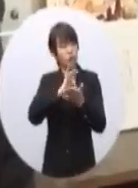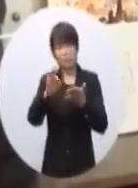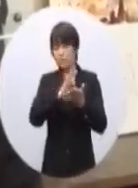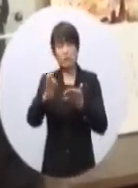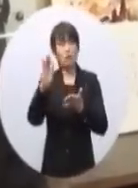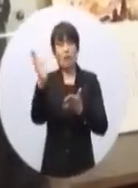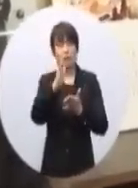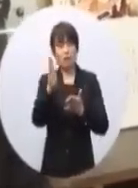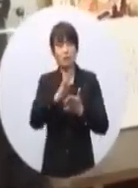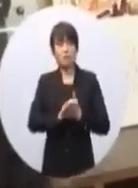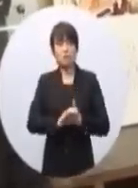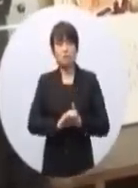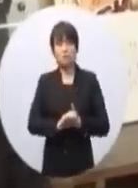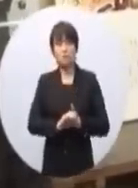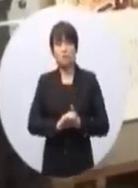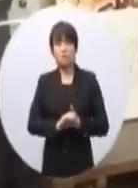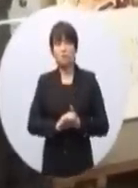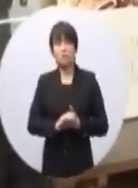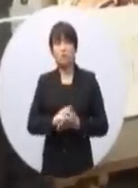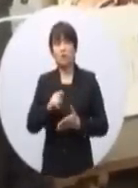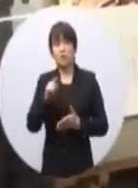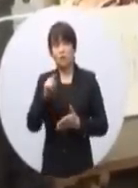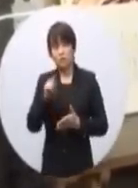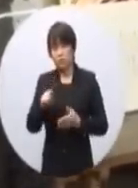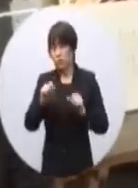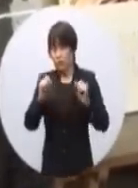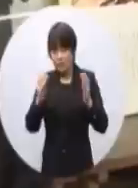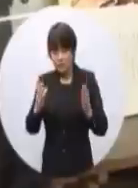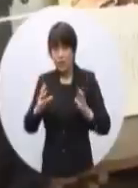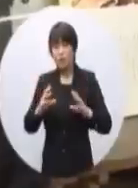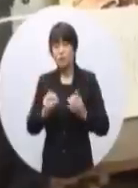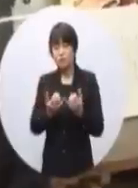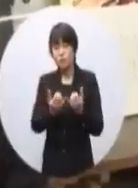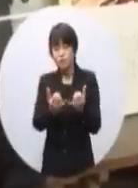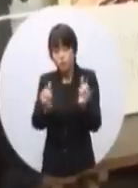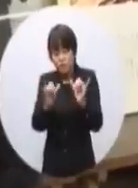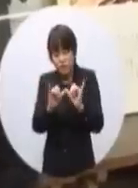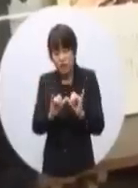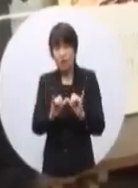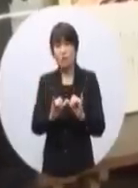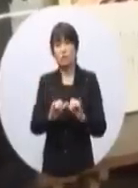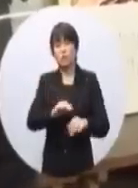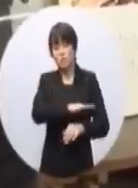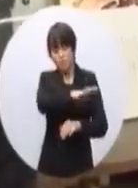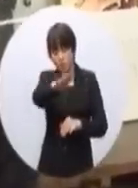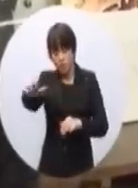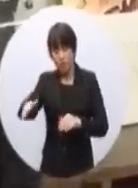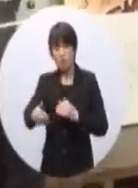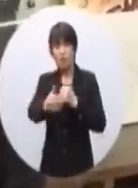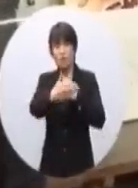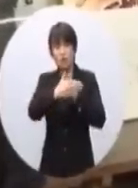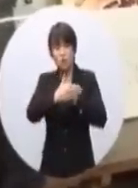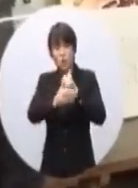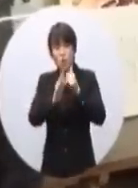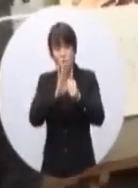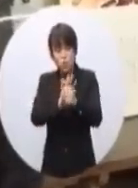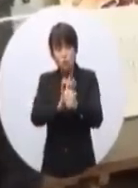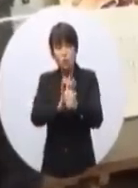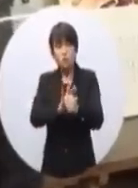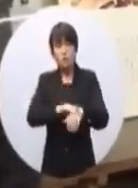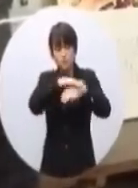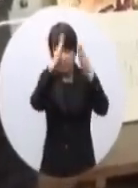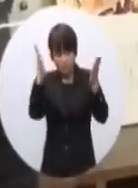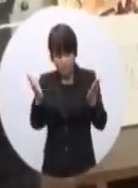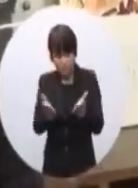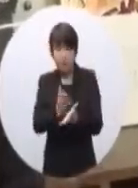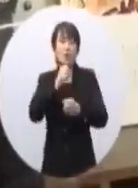り、なんかそういうことをしないような世の中をみんなで、もう今の世の中の人たち全員